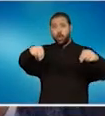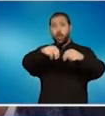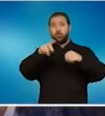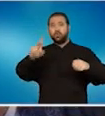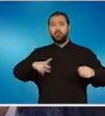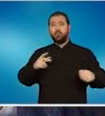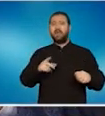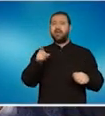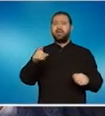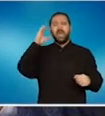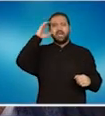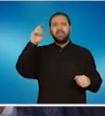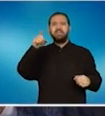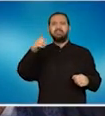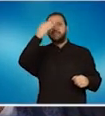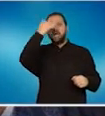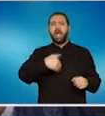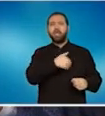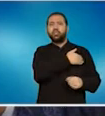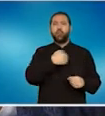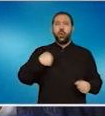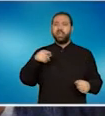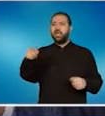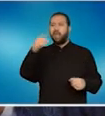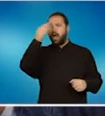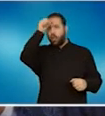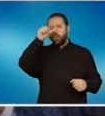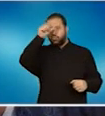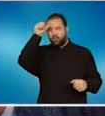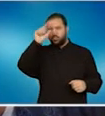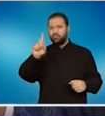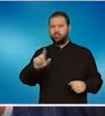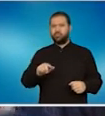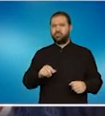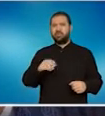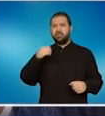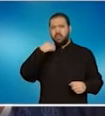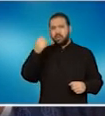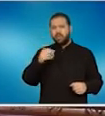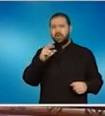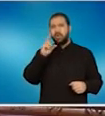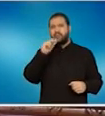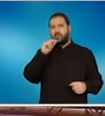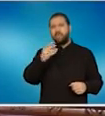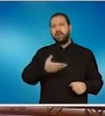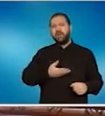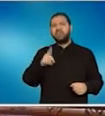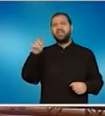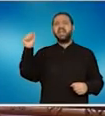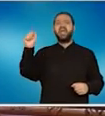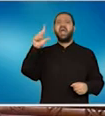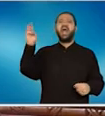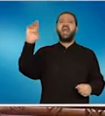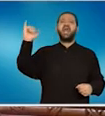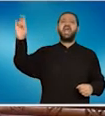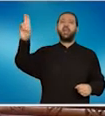nu mai existau, era un duh. Duhul acela ortodox, autentic. Când vorbea părintele Galeriu,